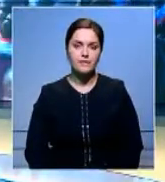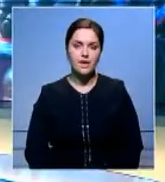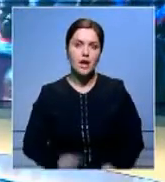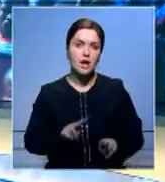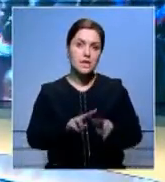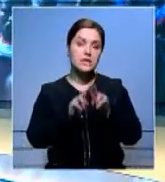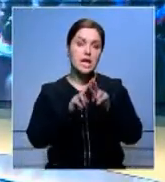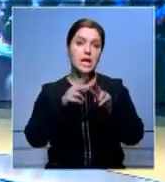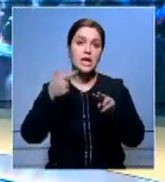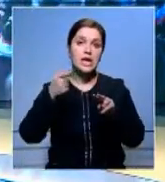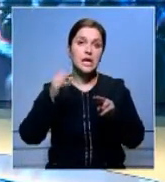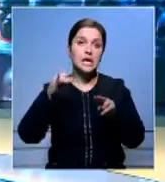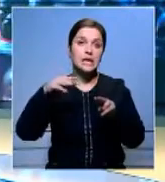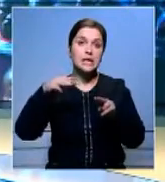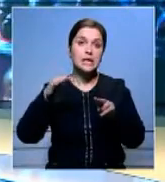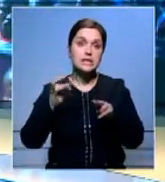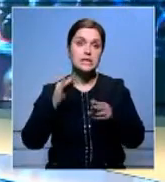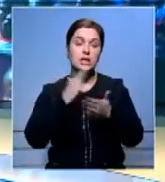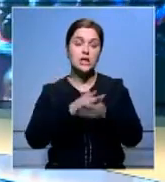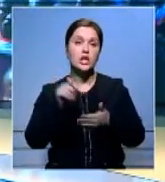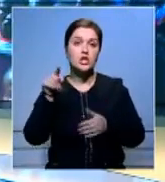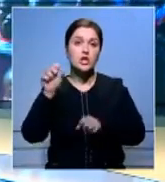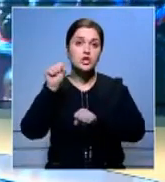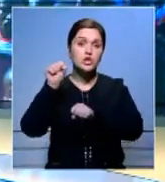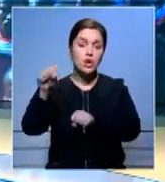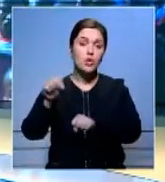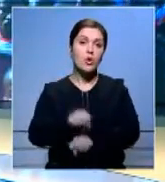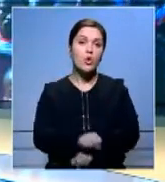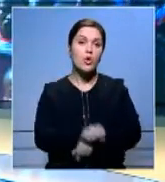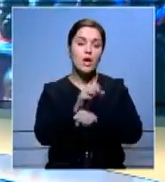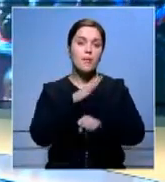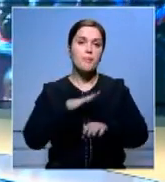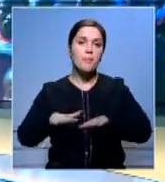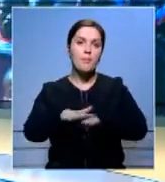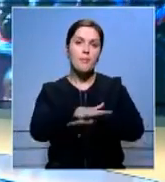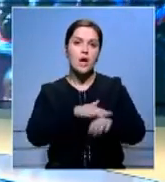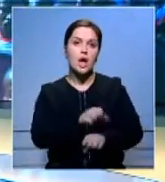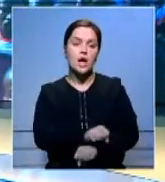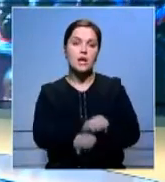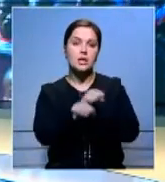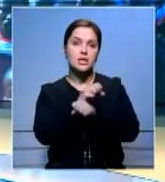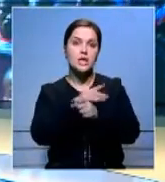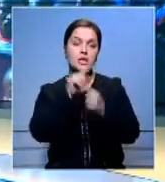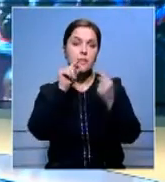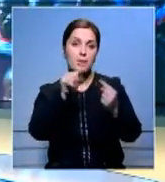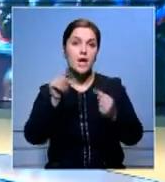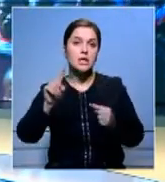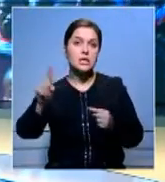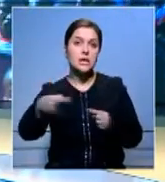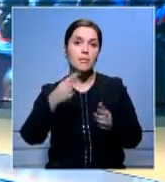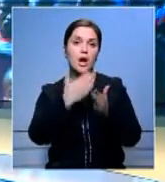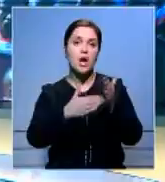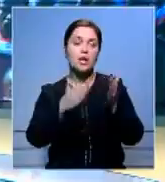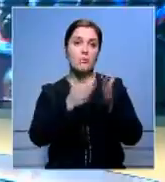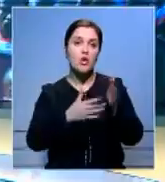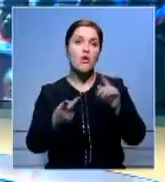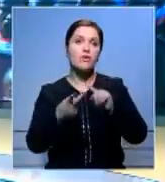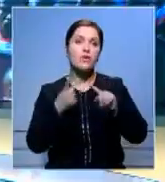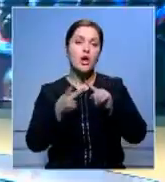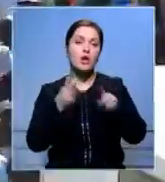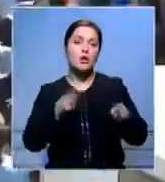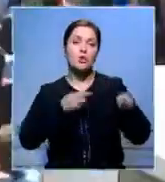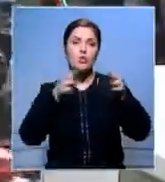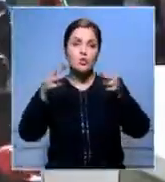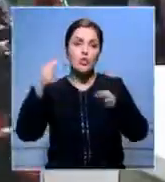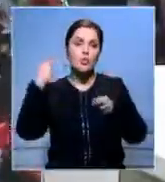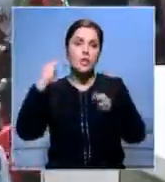В столице Гаити, Порто-Пренсе, тысячи сторонников оппозиции провели массовую акцию протеста. Они требуют отменить второй тур